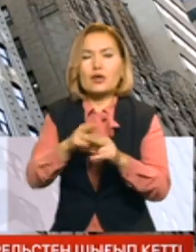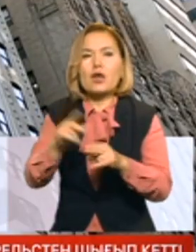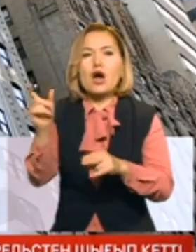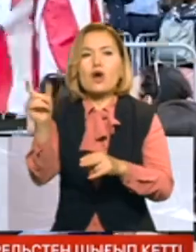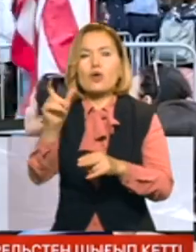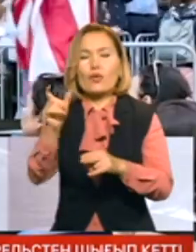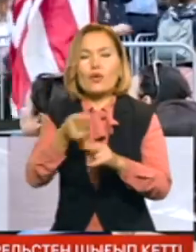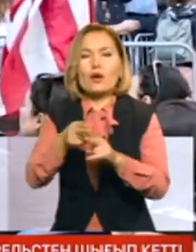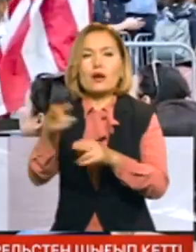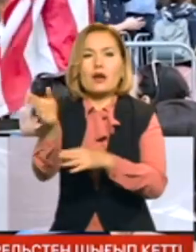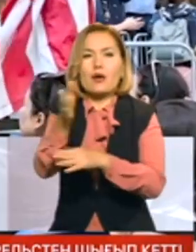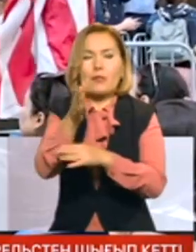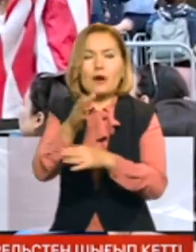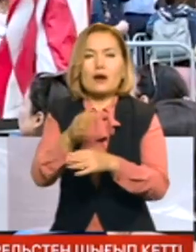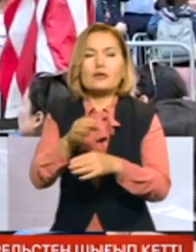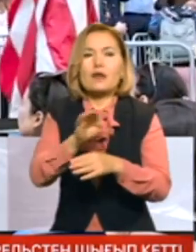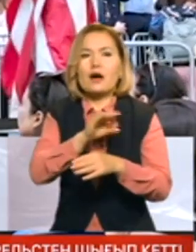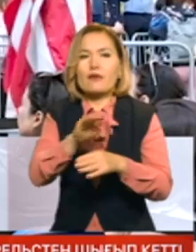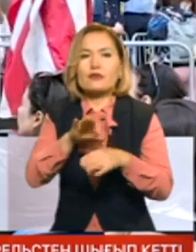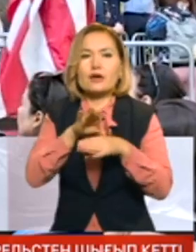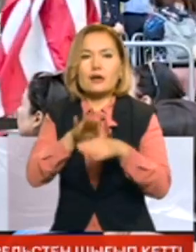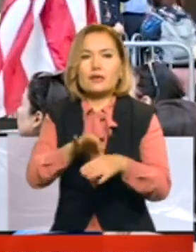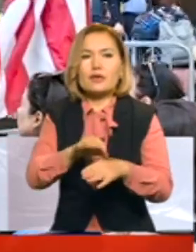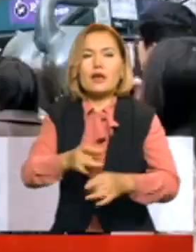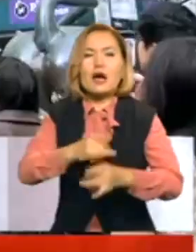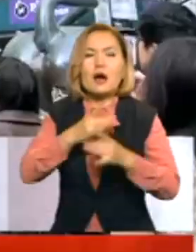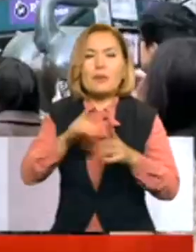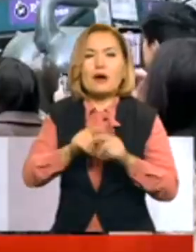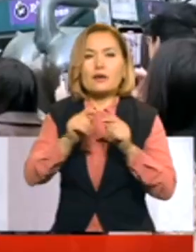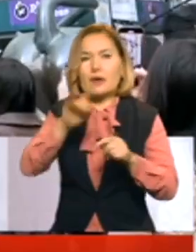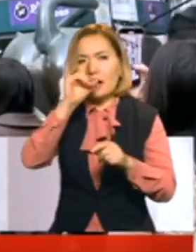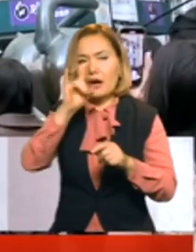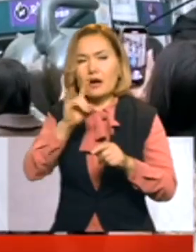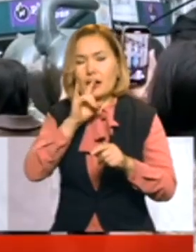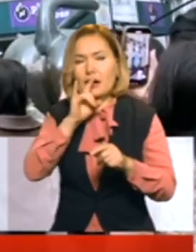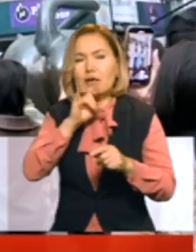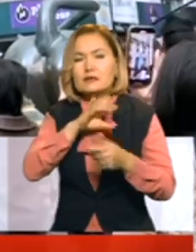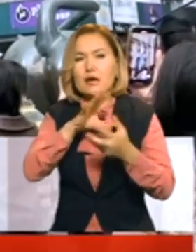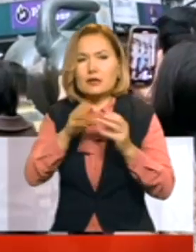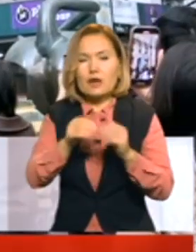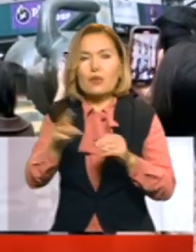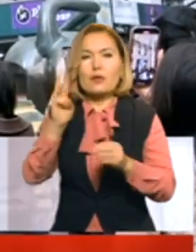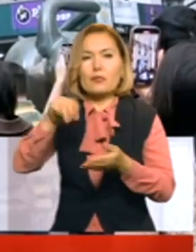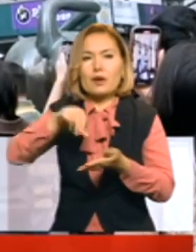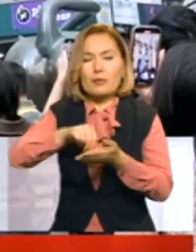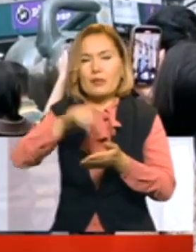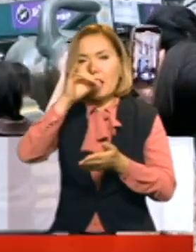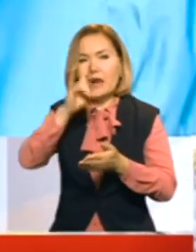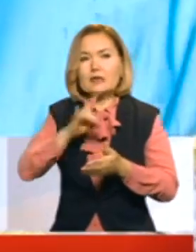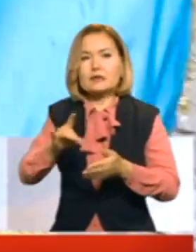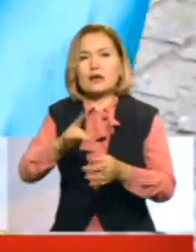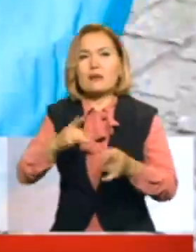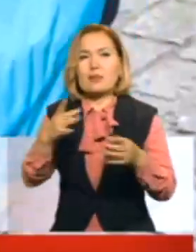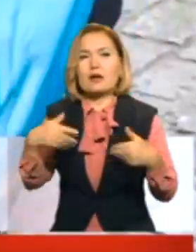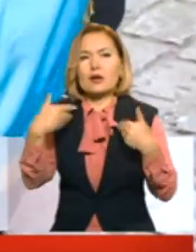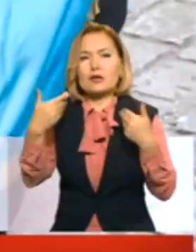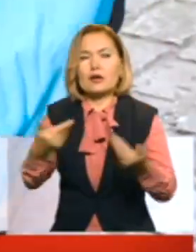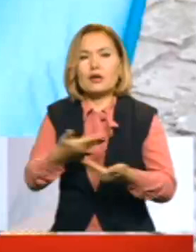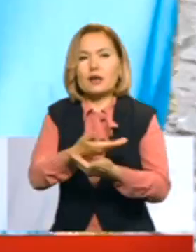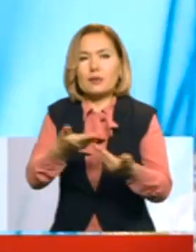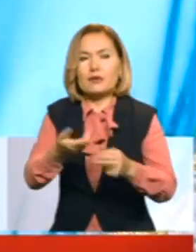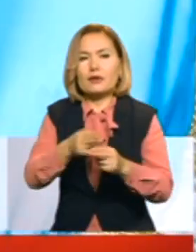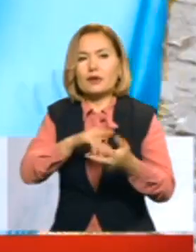байрағы көтеру рәсімі өтті. Салтанатты шараға қала мэрі Эрик Адамс қатысып, елімізді мерекемен құттықтады.